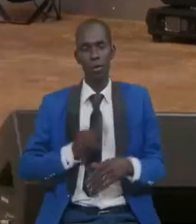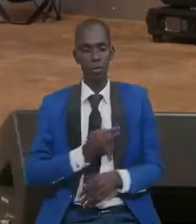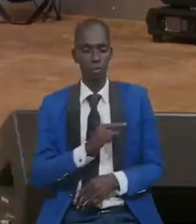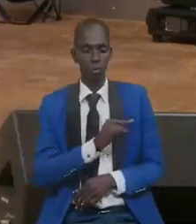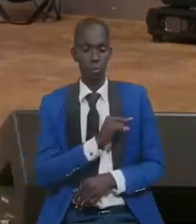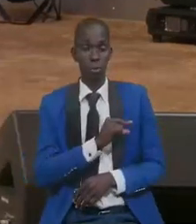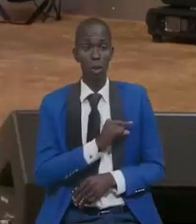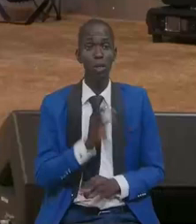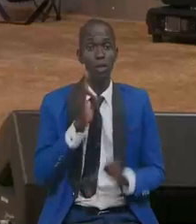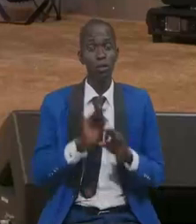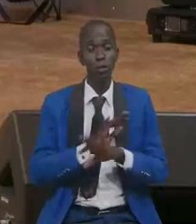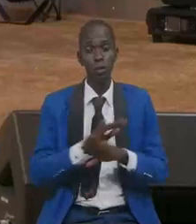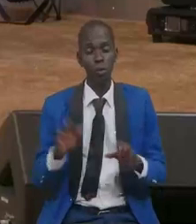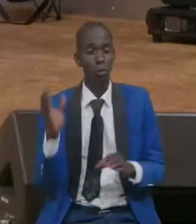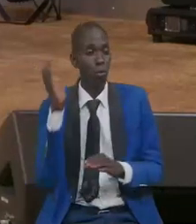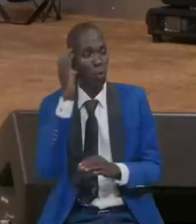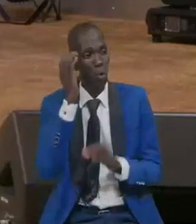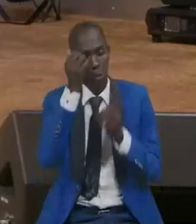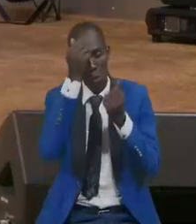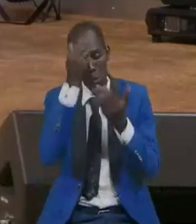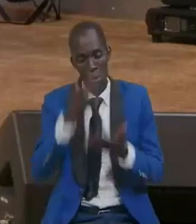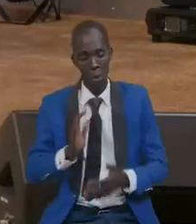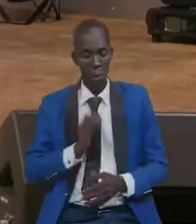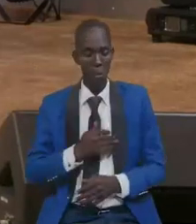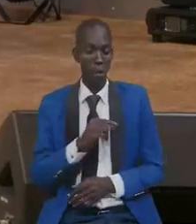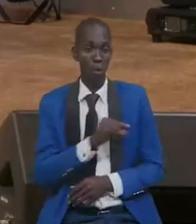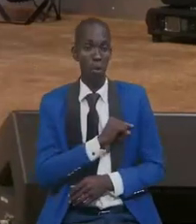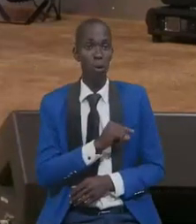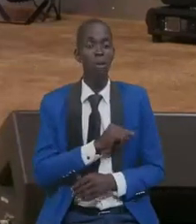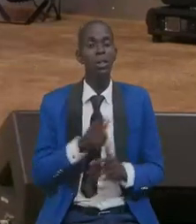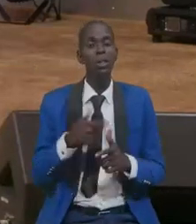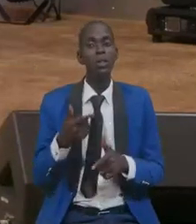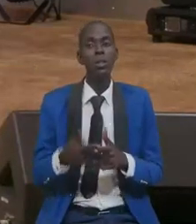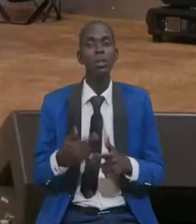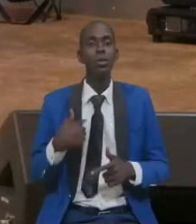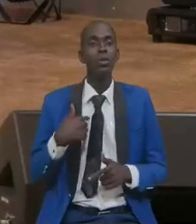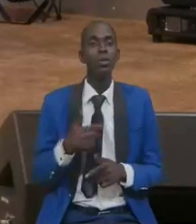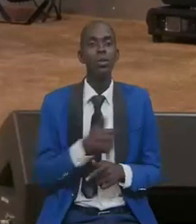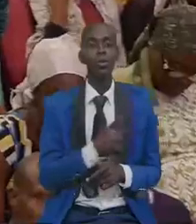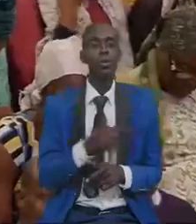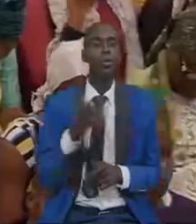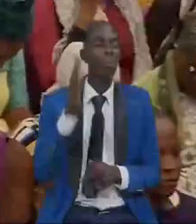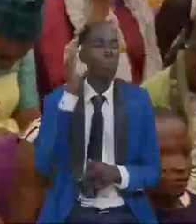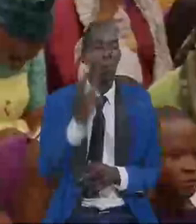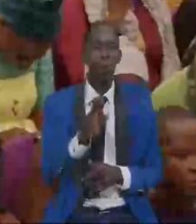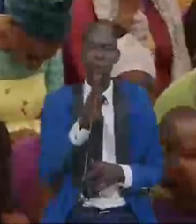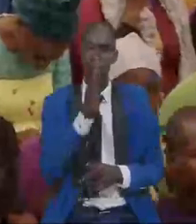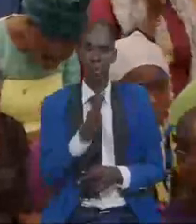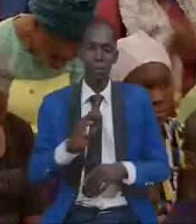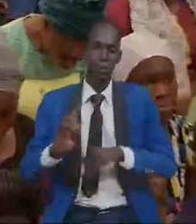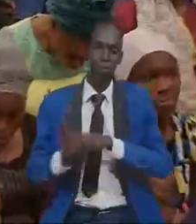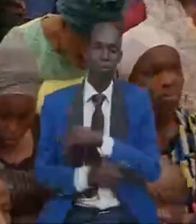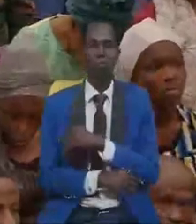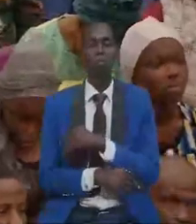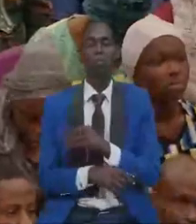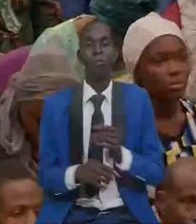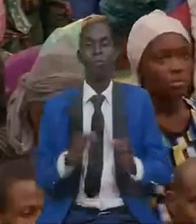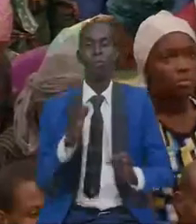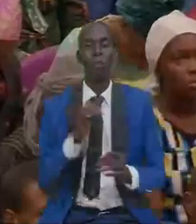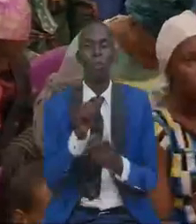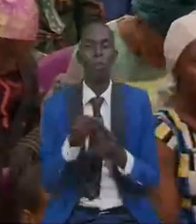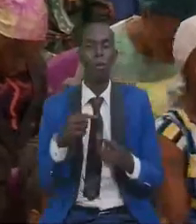notre conscience, nos voisins peuvent avoir l'audace pour venir nous confronter. Et lorsque nous n'écoutons